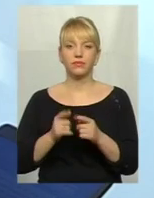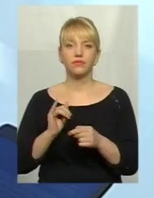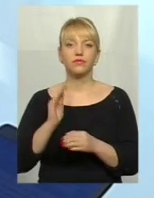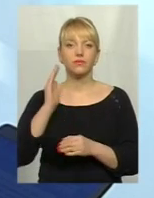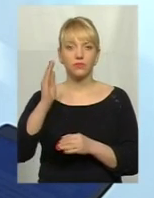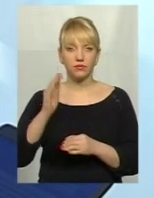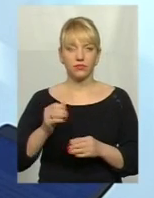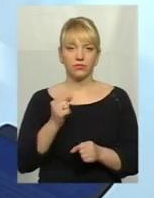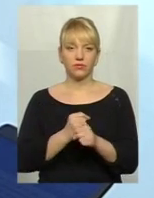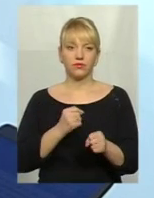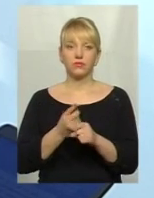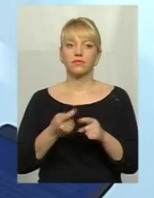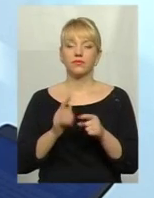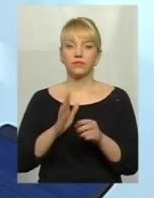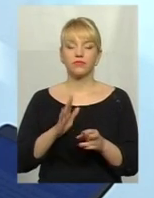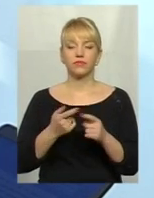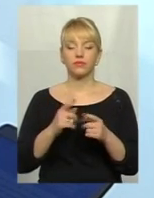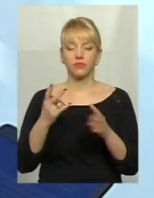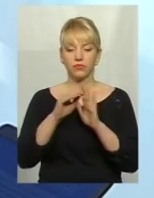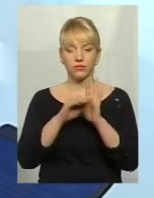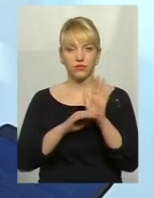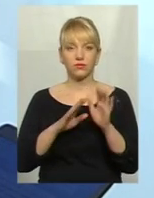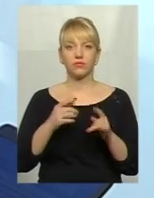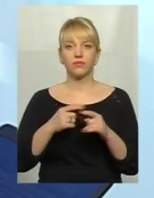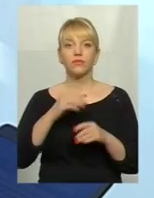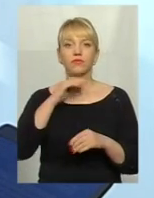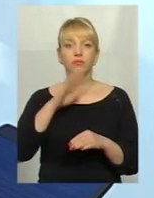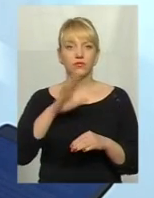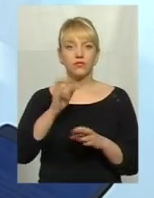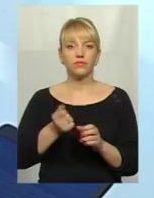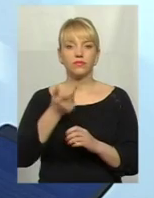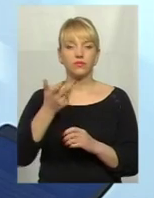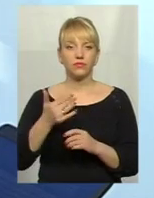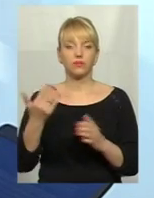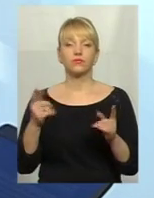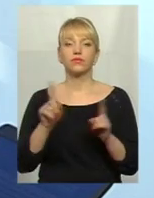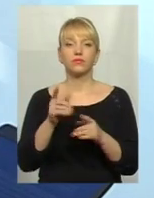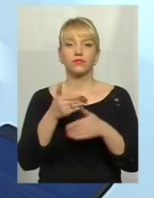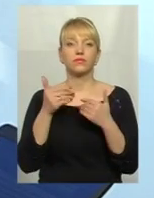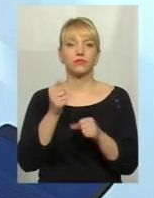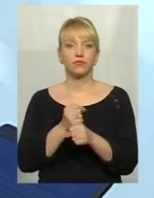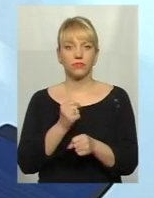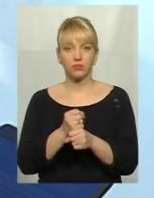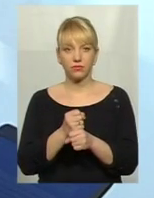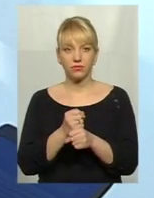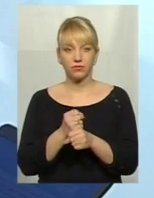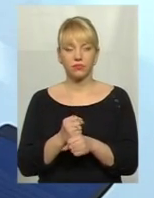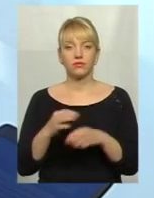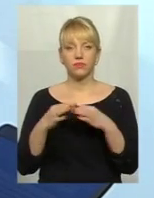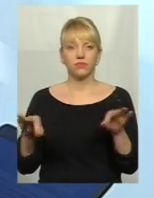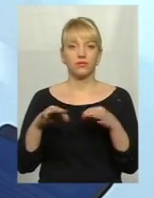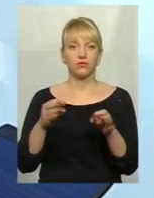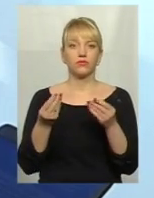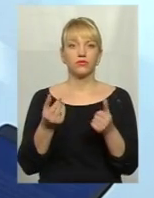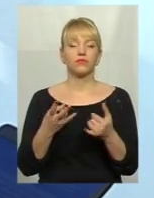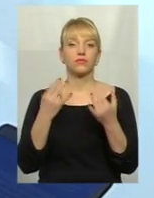Структура має бути оптимальна в чисельності, і для того, щоб ми працювали, вивільняючи кошти